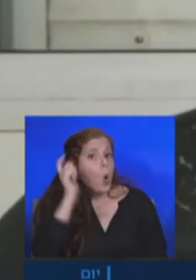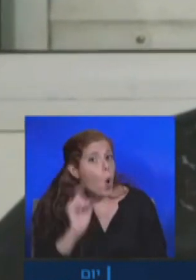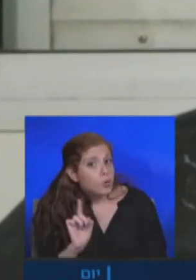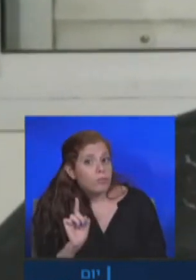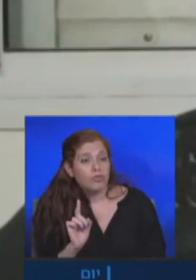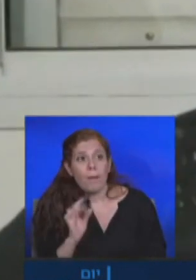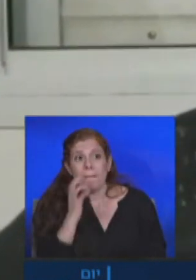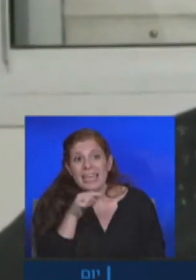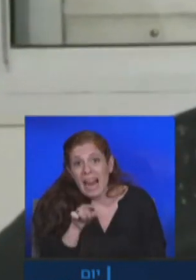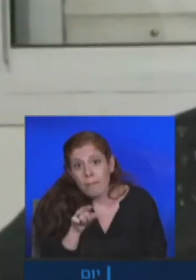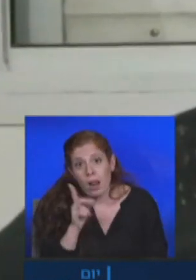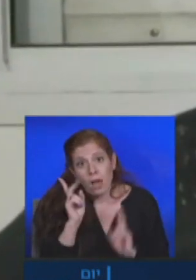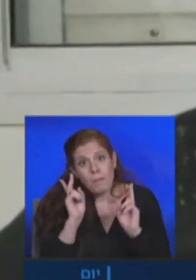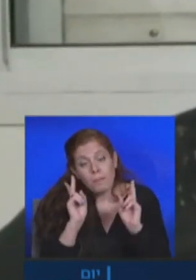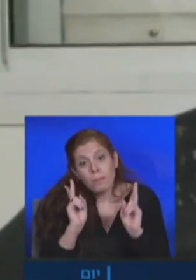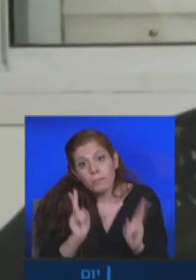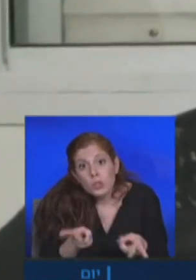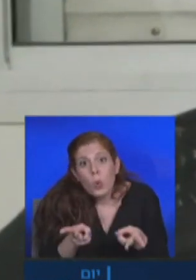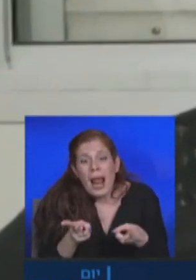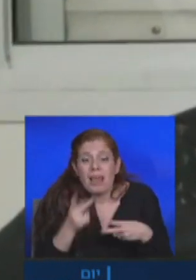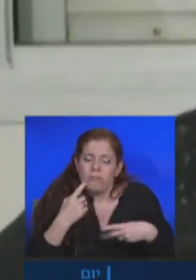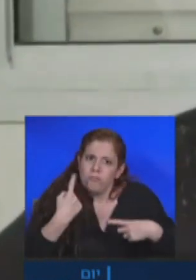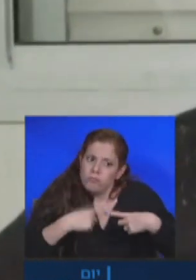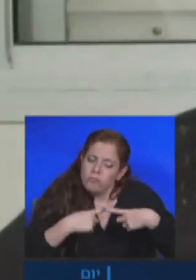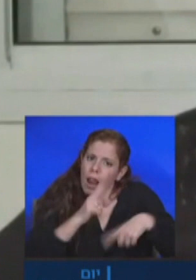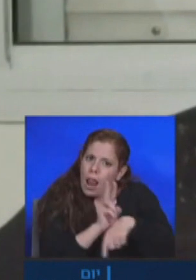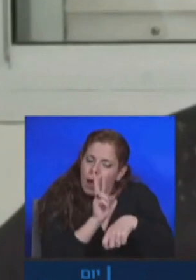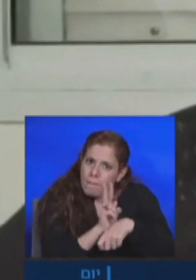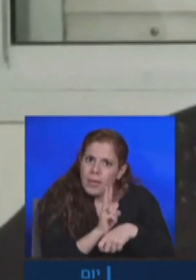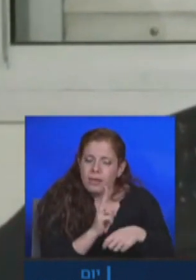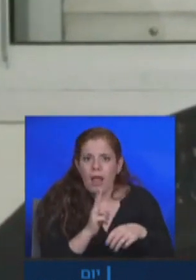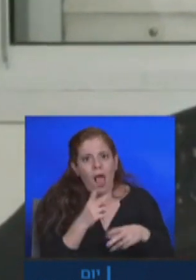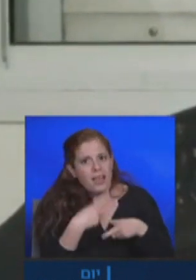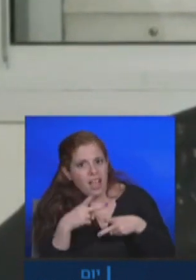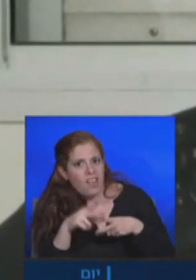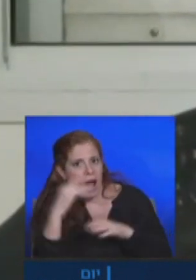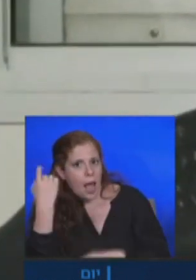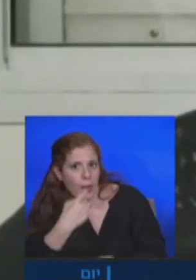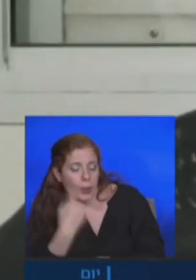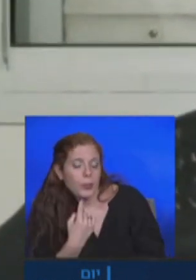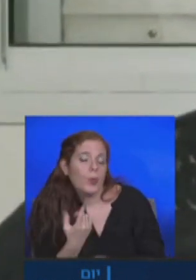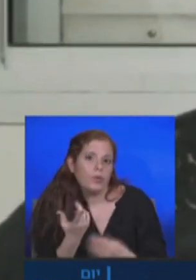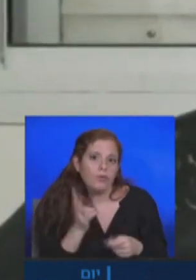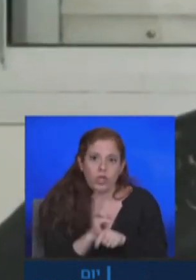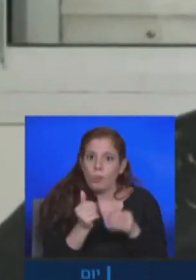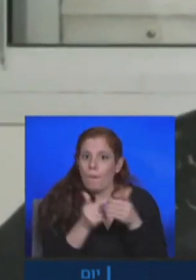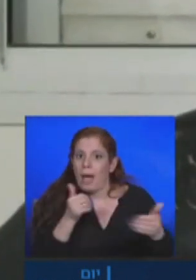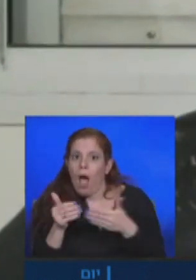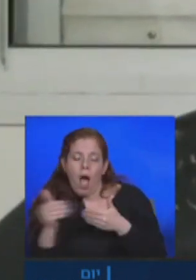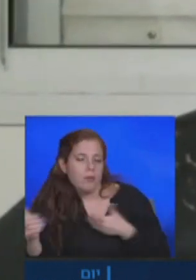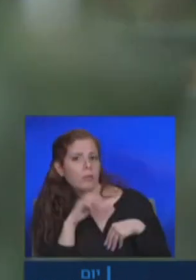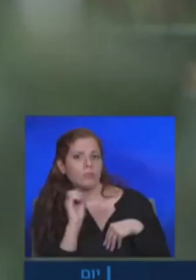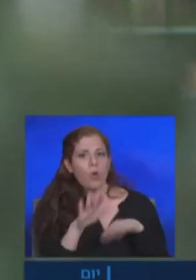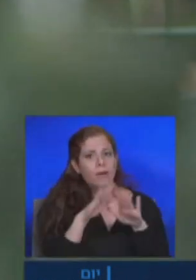יכולים ומסוגלים להקפיד על כל ההנחיות, לשמור על היגיינה בצורה מיטבית, ולשמור מרחק מהחברים בזמן